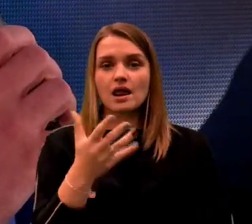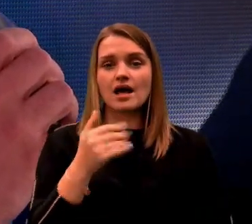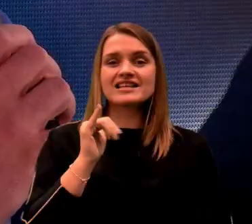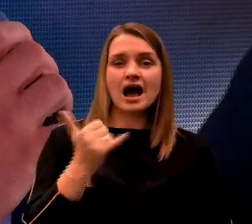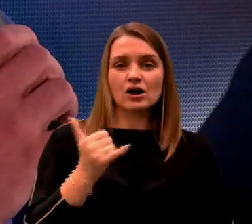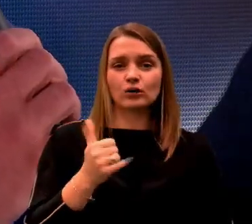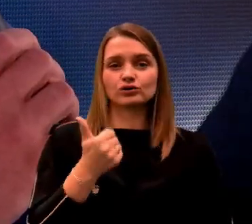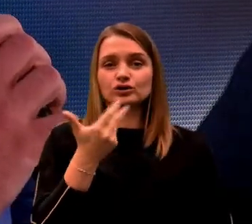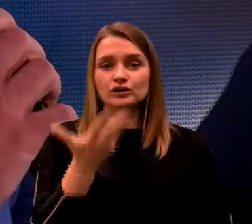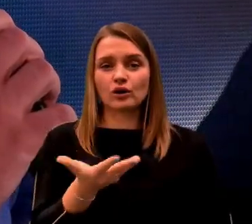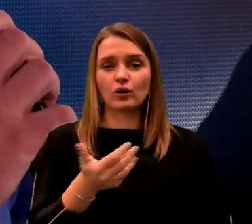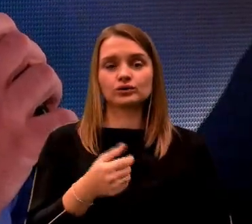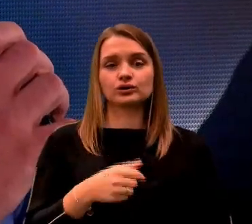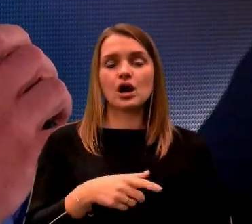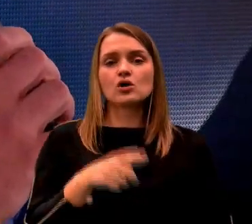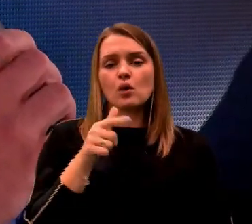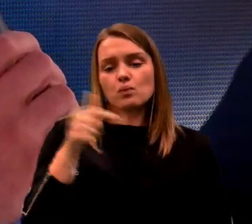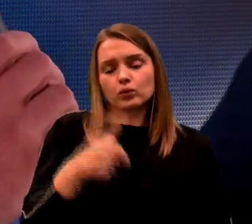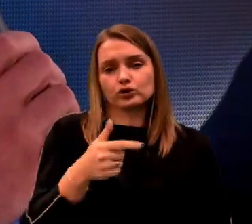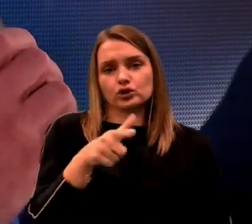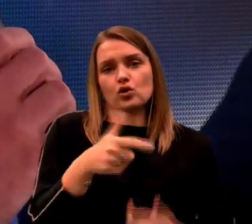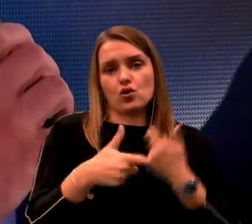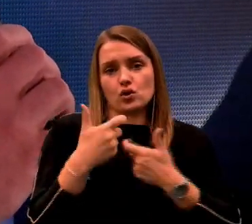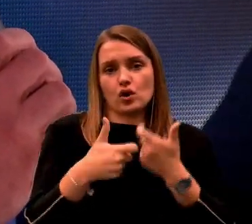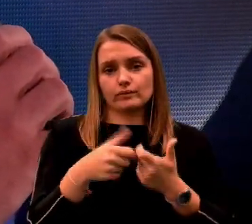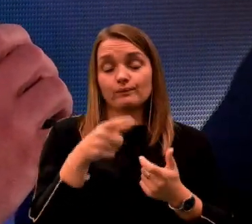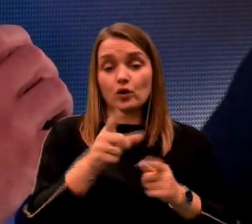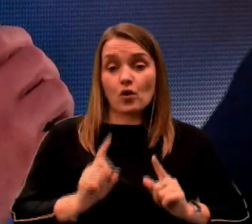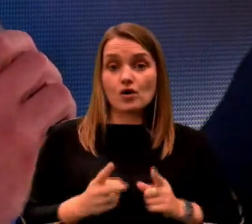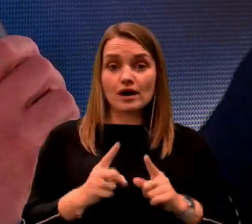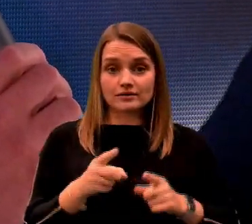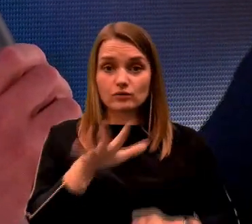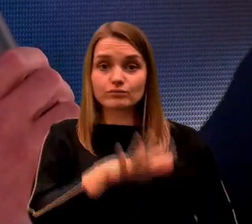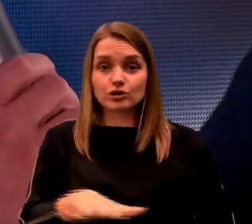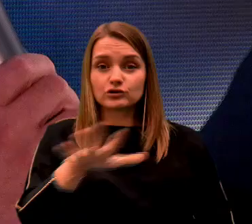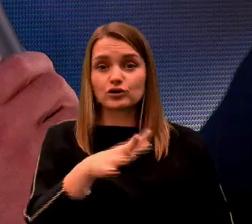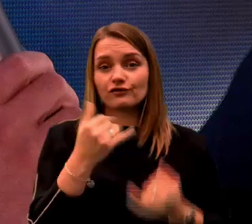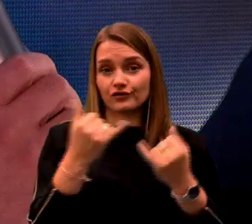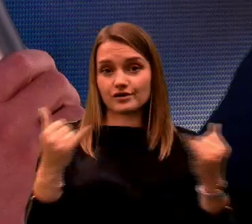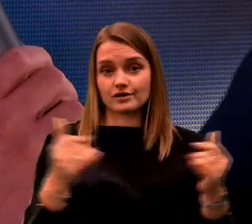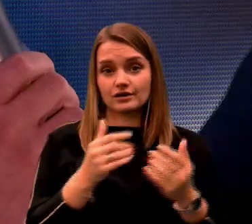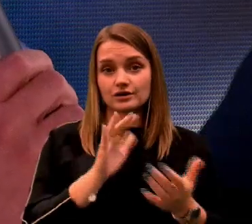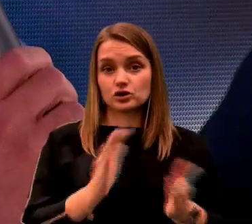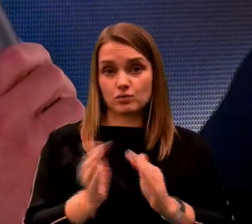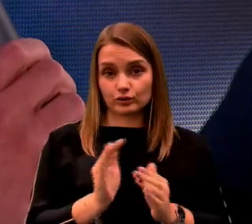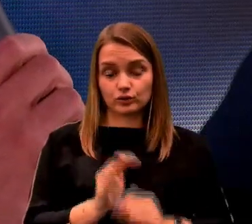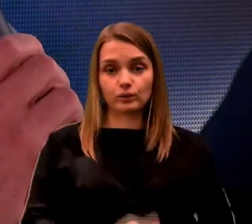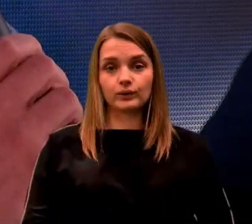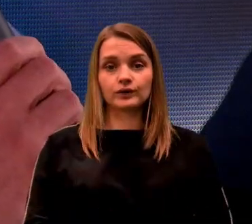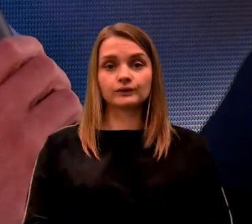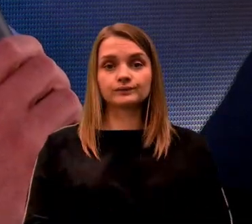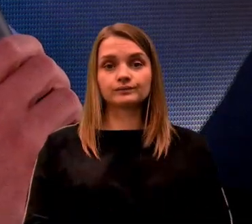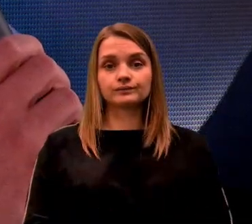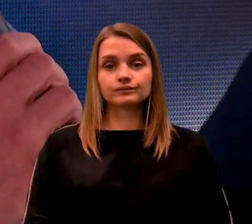jakościowo-ilościowe, które mówią, że po prostu musimy to robić. Nie? I wtedy organizuje się tą przestrzeń w zupełnie inny sposób. To znaczy jaki? No w